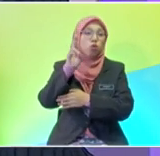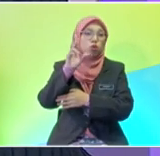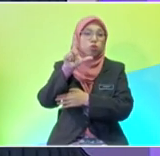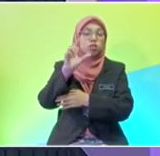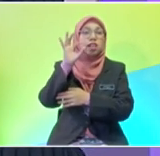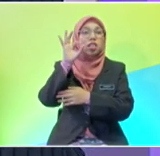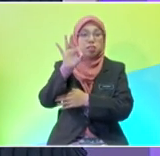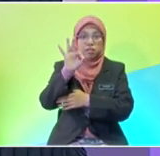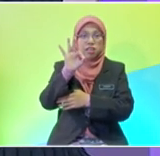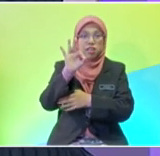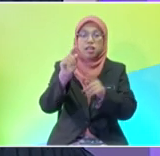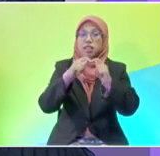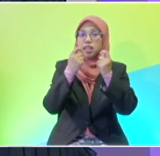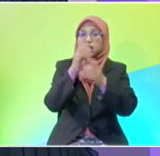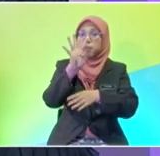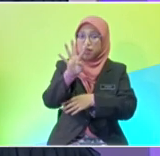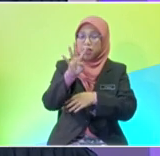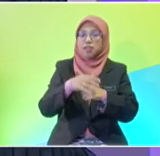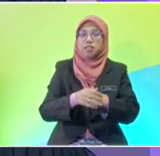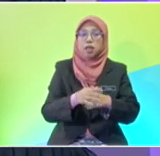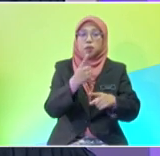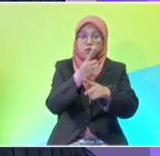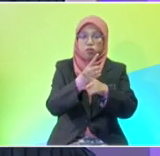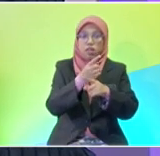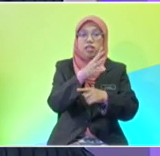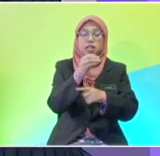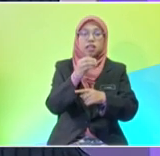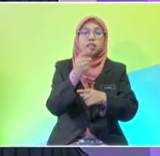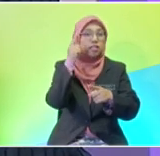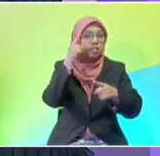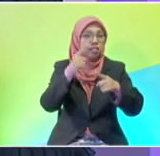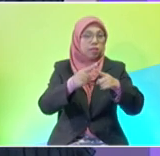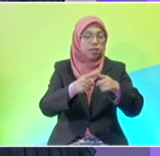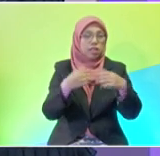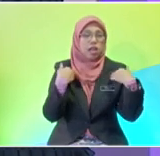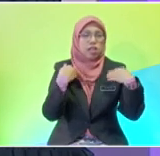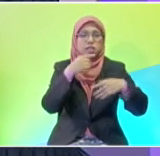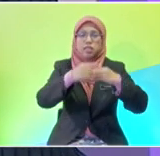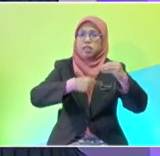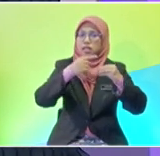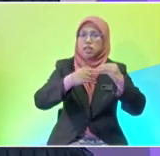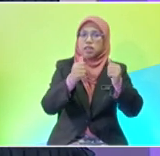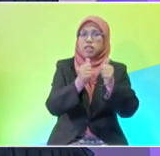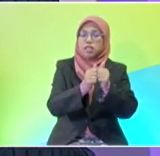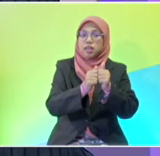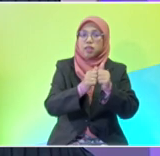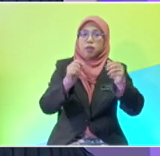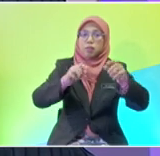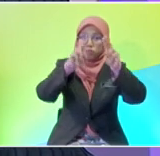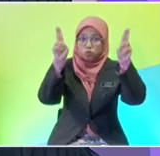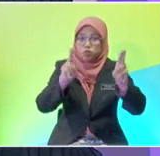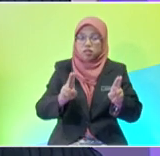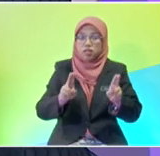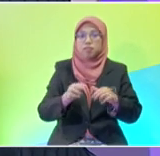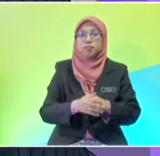tingkatan 4 ke yang mana Topik ini ada kaitan dengan pencak silat di boleh diuji